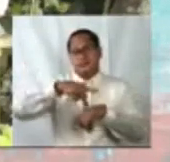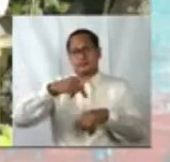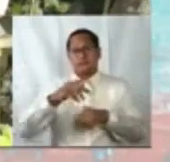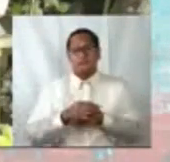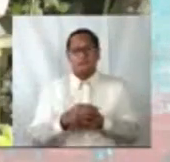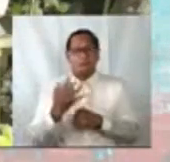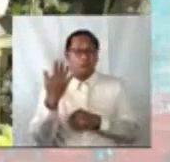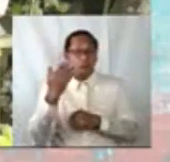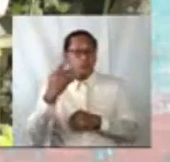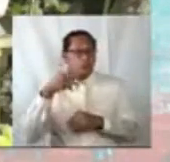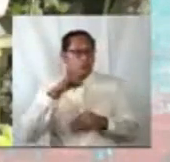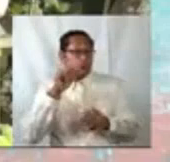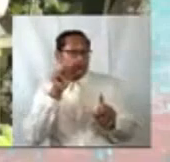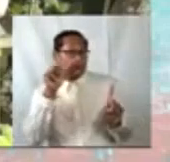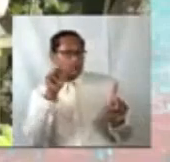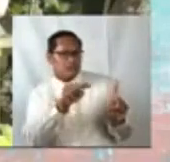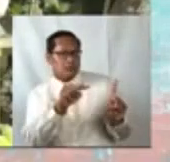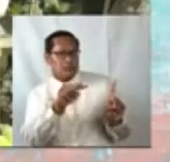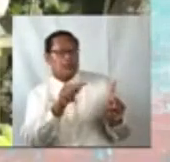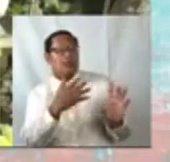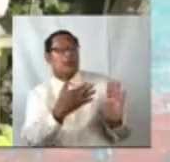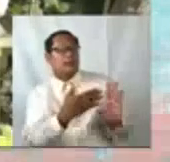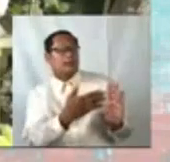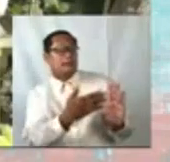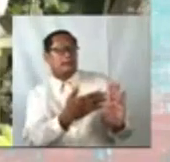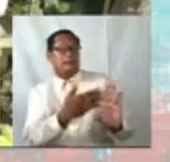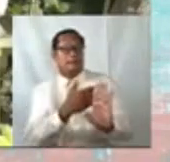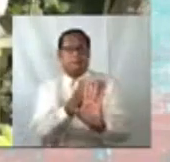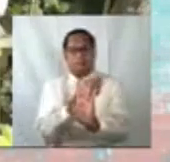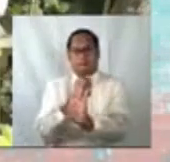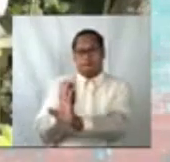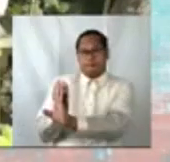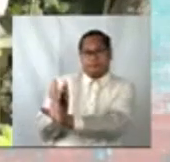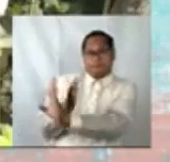makikita po natin, bago po yung